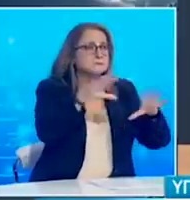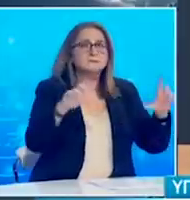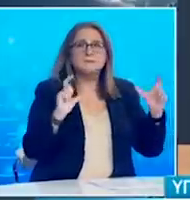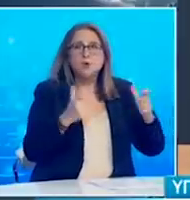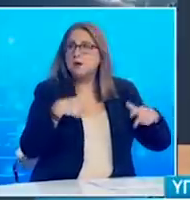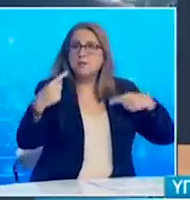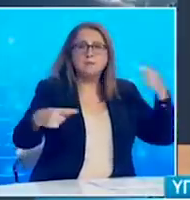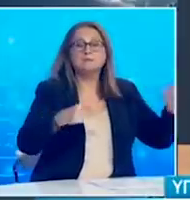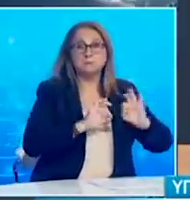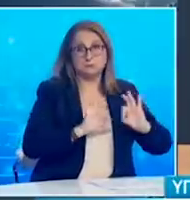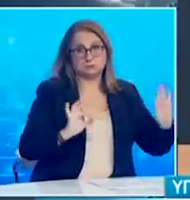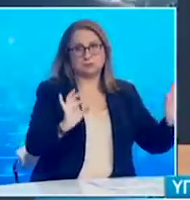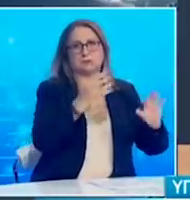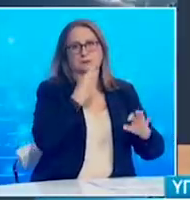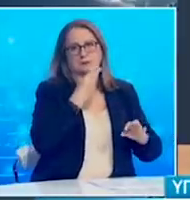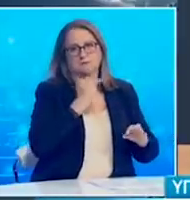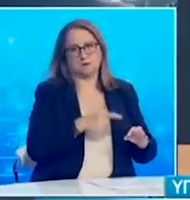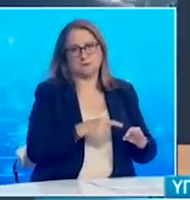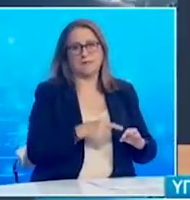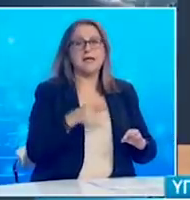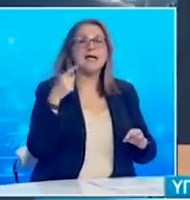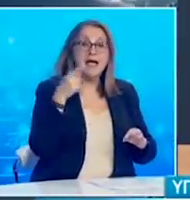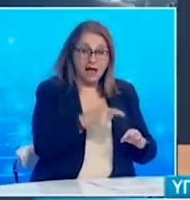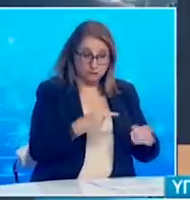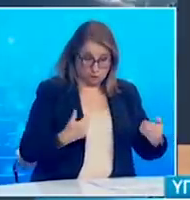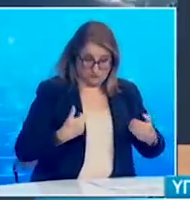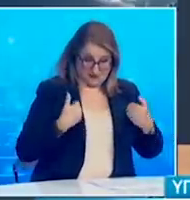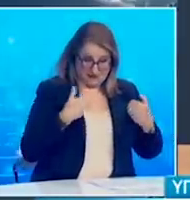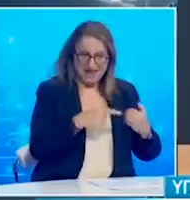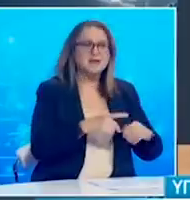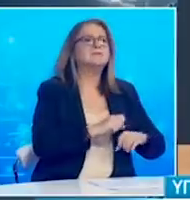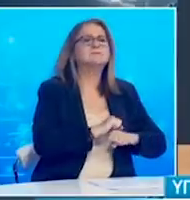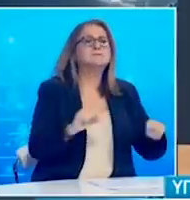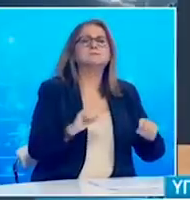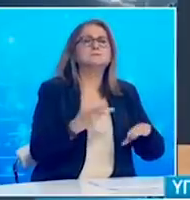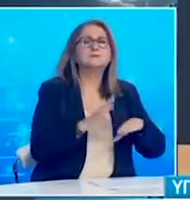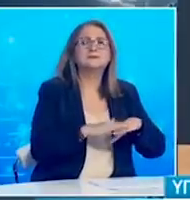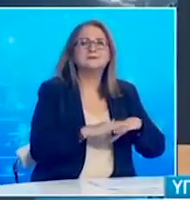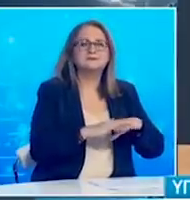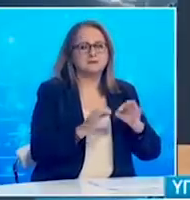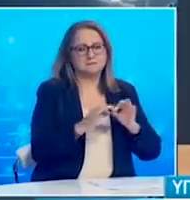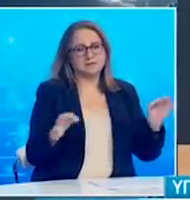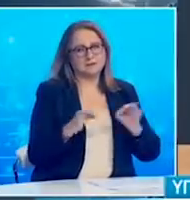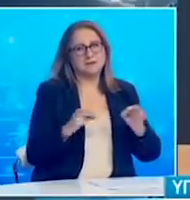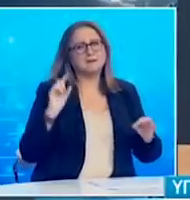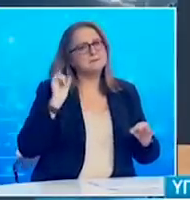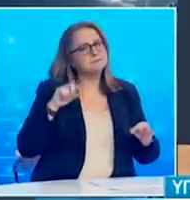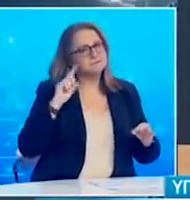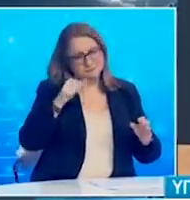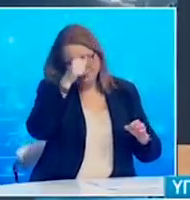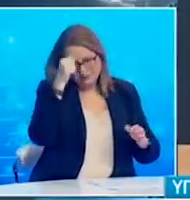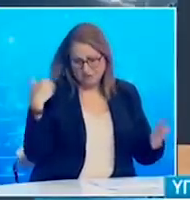Η αυξημένη επιδημικότητα στις νεαρότερες ηλικίες φαίνεται ότι συνδέεται με την χαλάρωση των μέτρων κοινωνικής αποστασιοποίησης κατά τη διάρκεια του